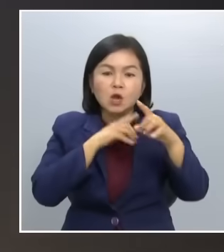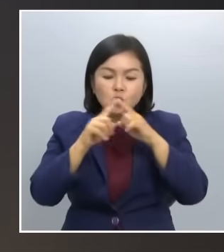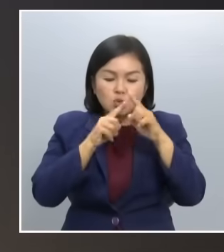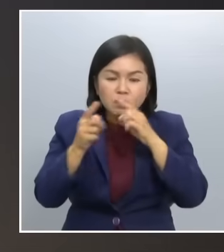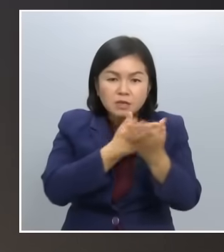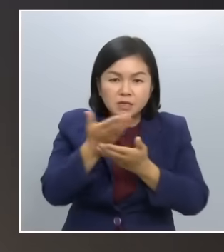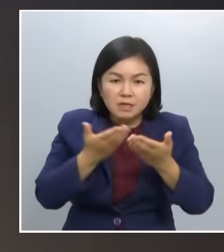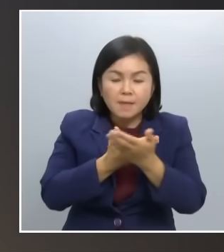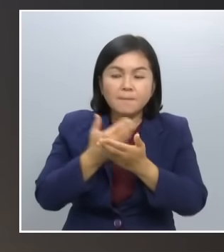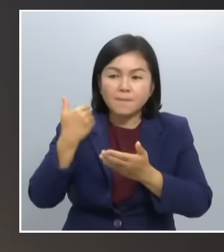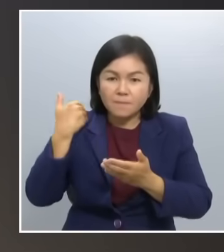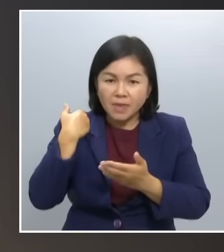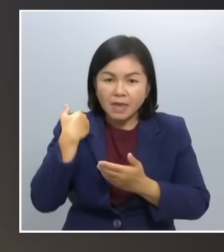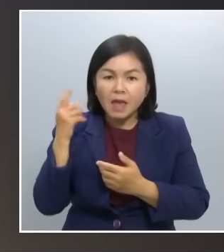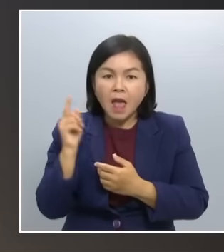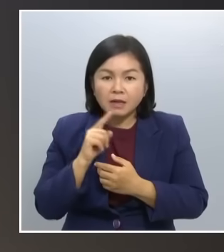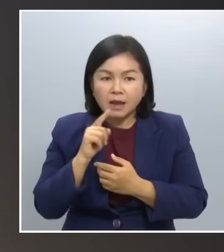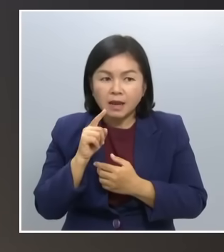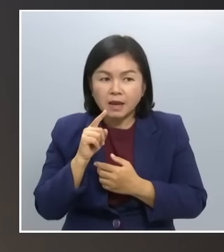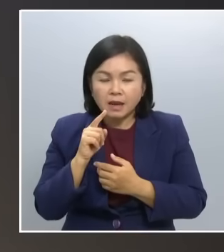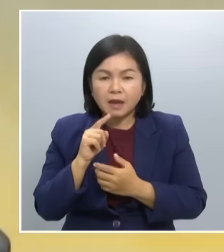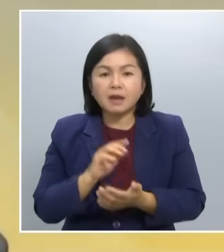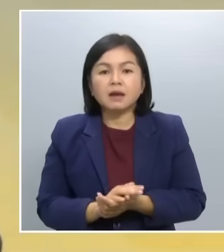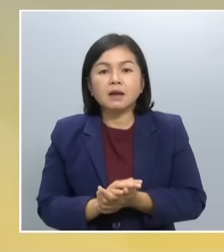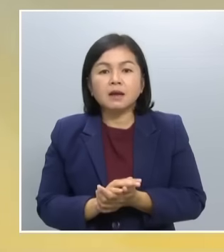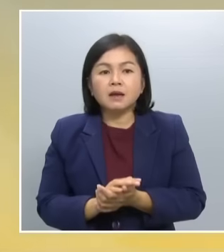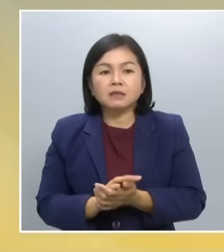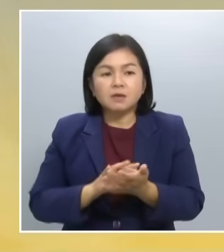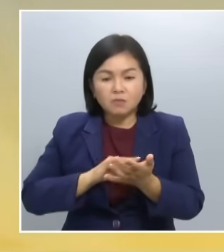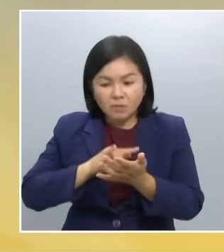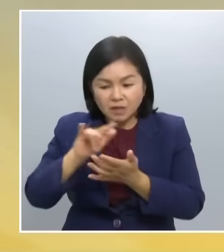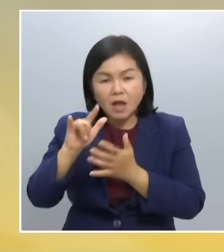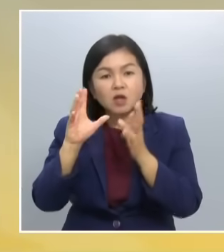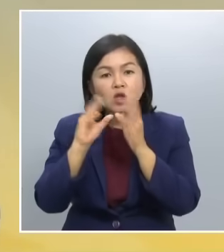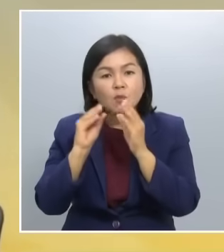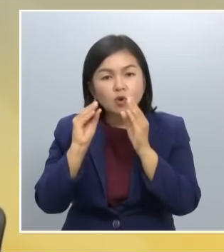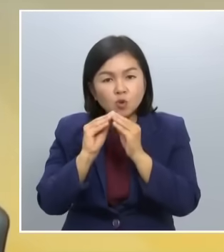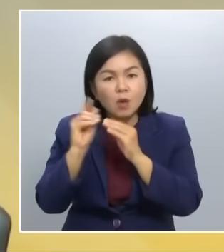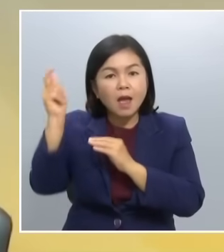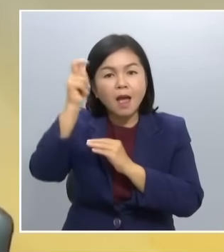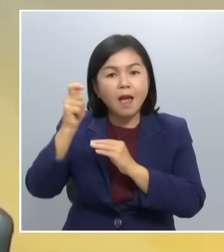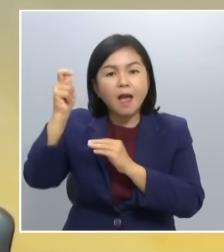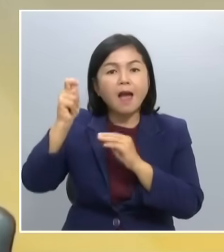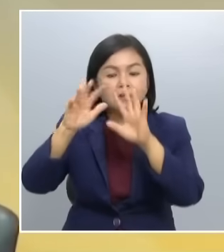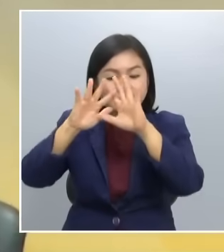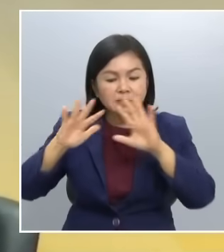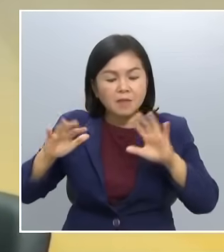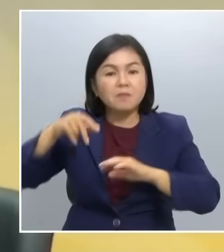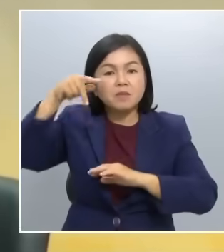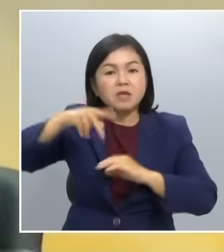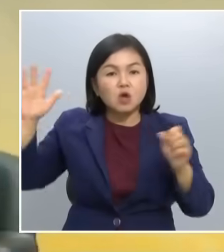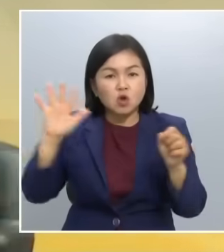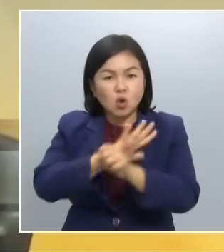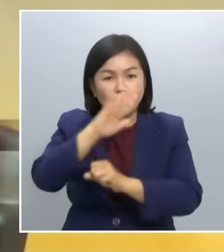ก็มีการรับปากรับคำว่าจะเดินทางไปร่วมประชุมสุดยอดอาเซียนสมัยพิเศษฉลองครบรอบ50